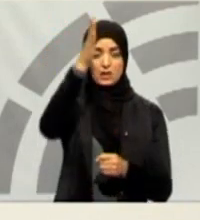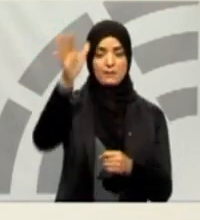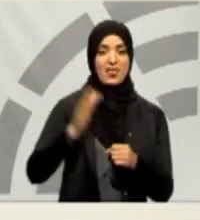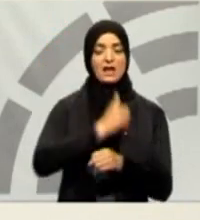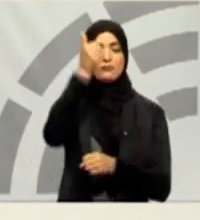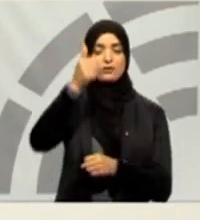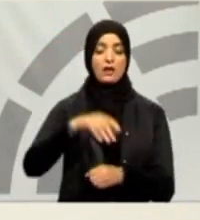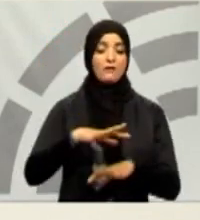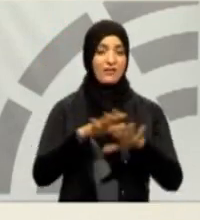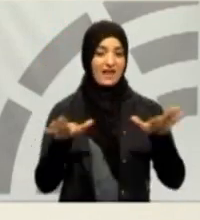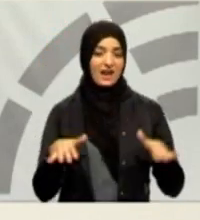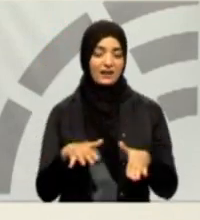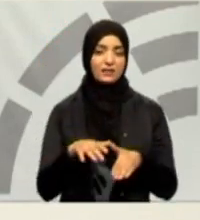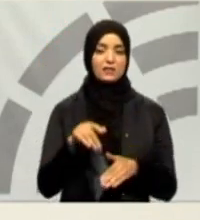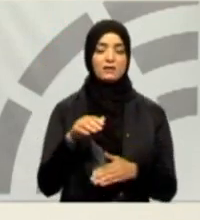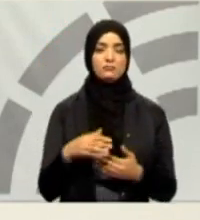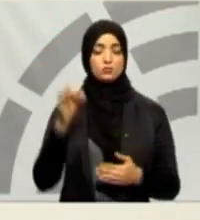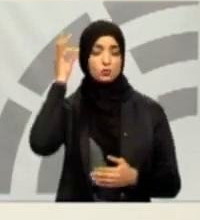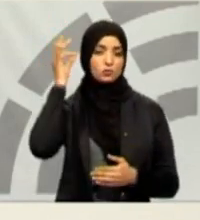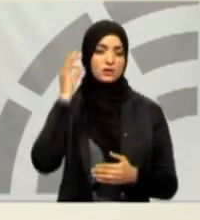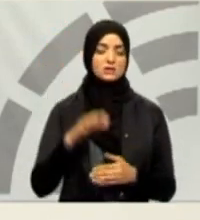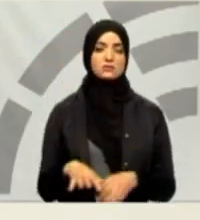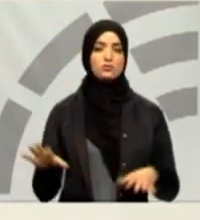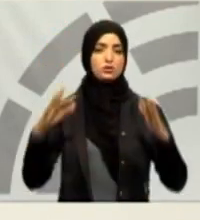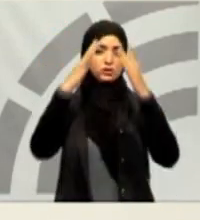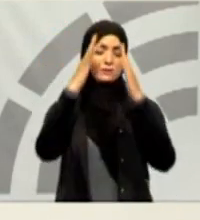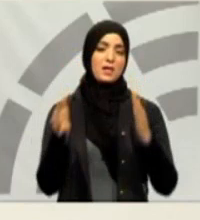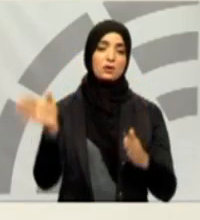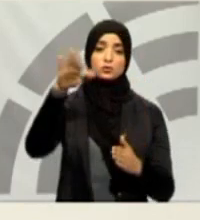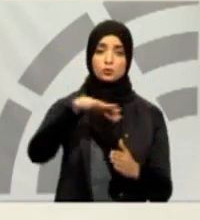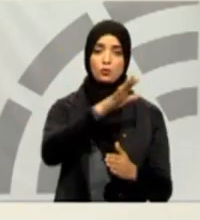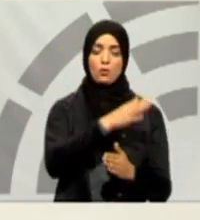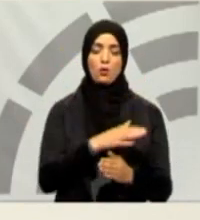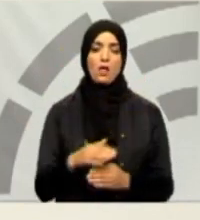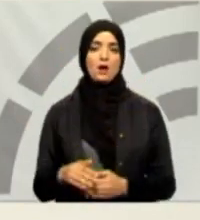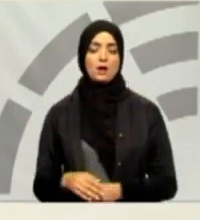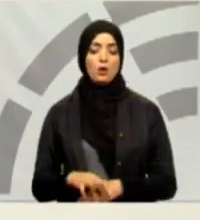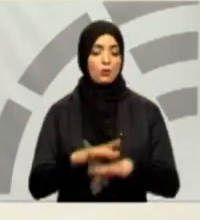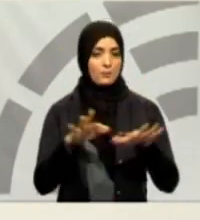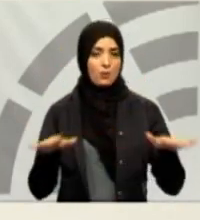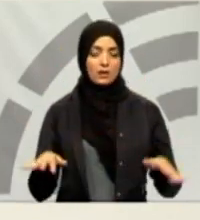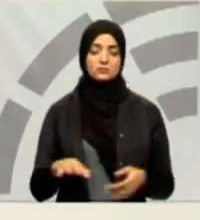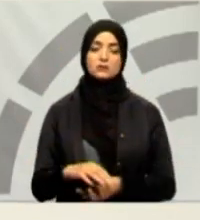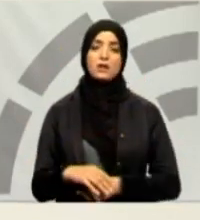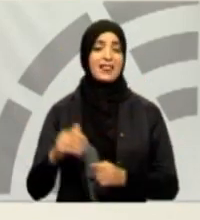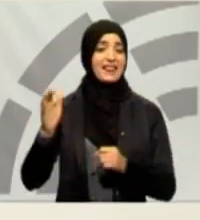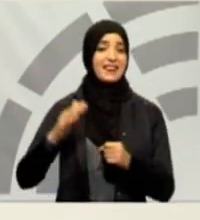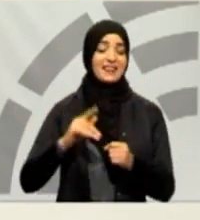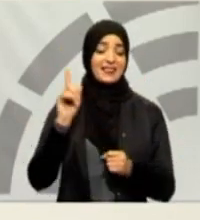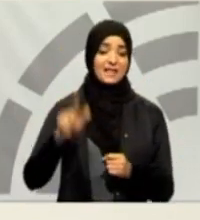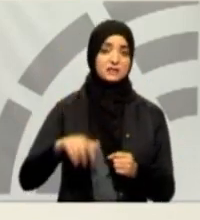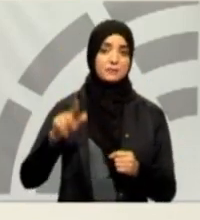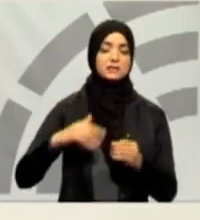الحياه وعلى جبال الشامخه ما يستحق التضحيه وعلى السهولنا وشواطئنا الممتده الحالمه